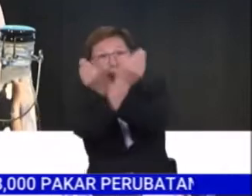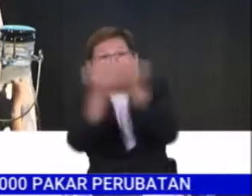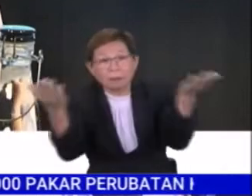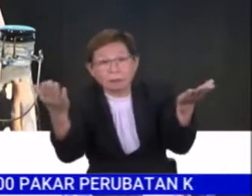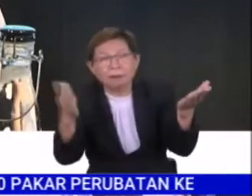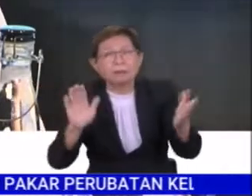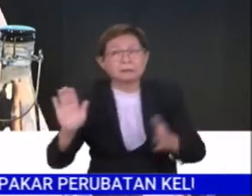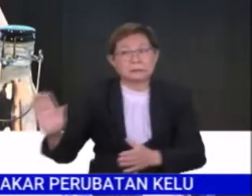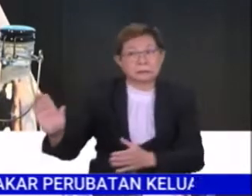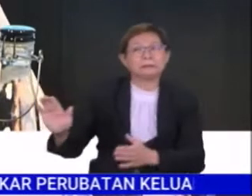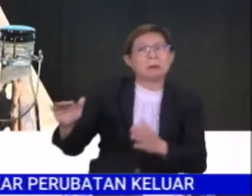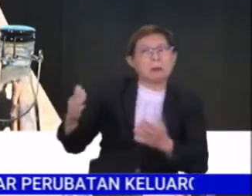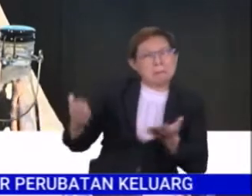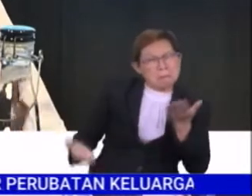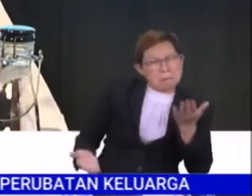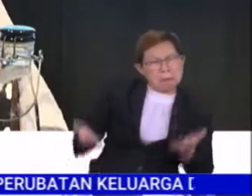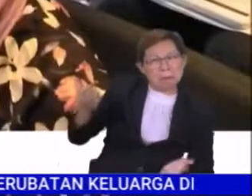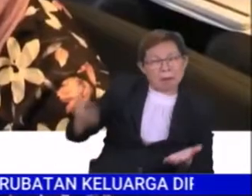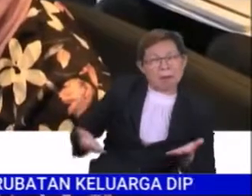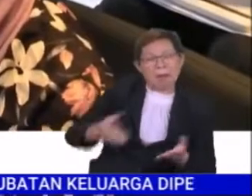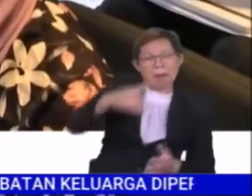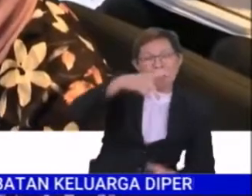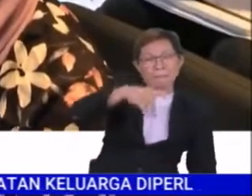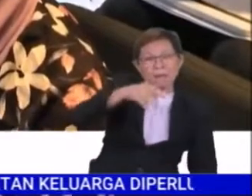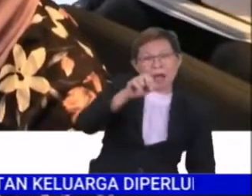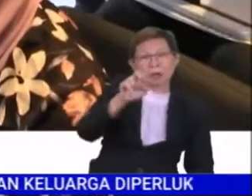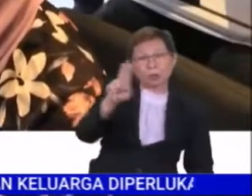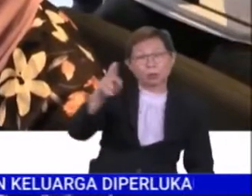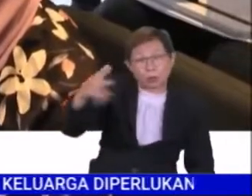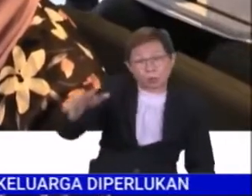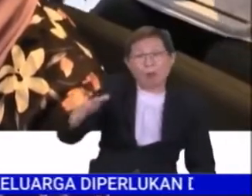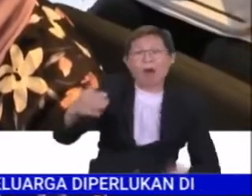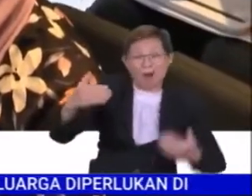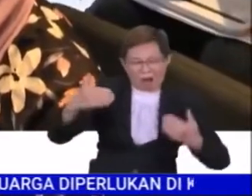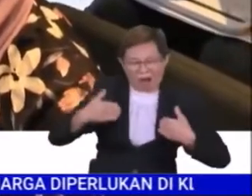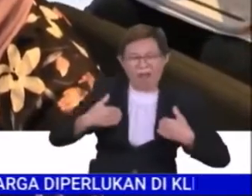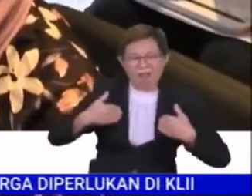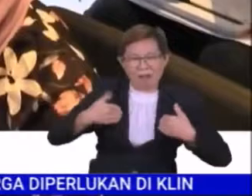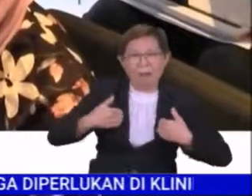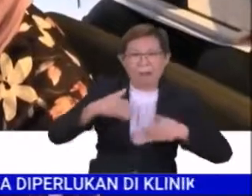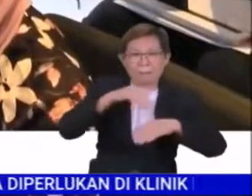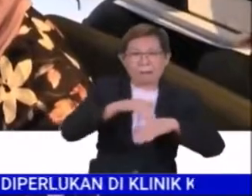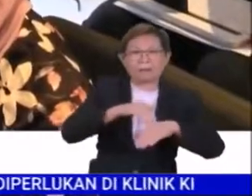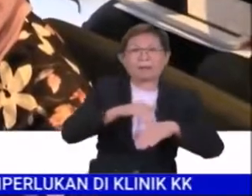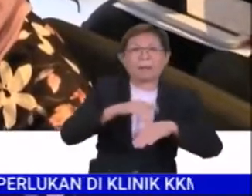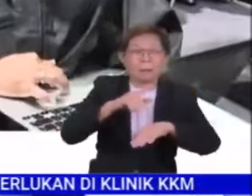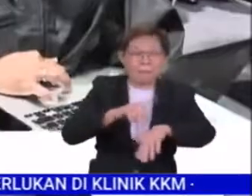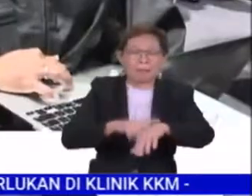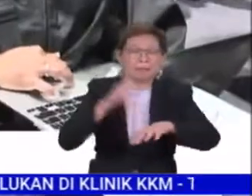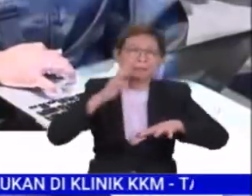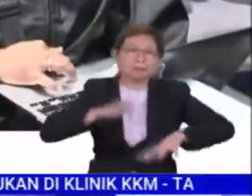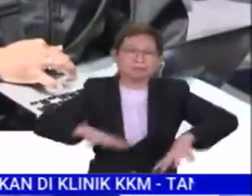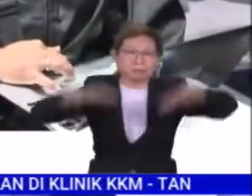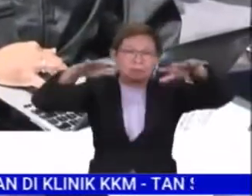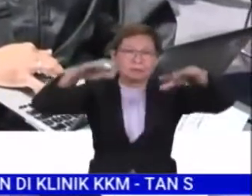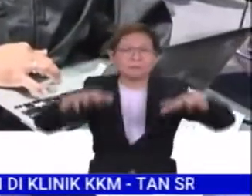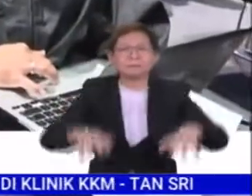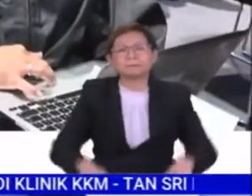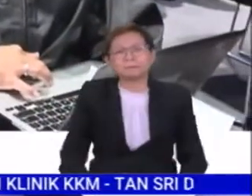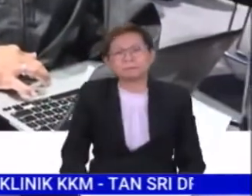memaklumkan beliau tidak menolak kemungkinan pilihan raya diadakan ketika keadaan cuaca tidak menentu.